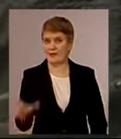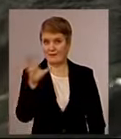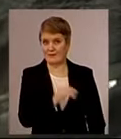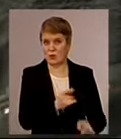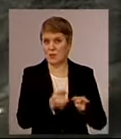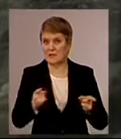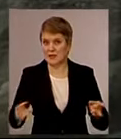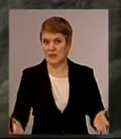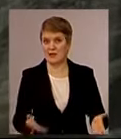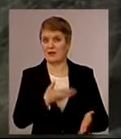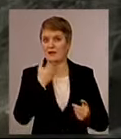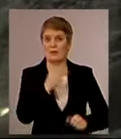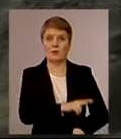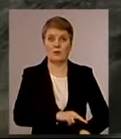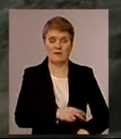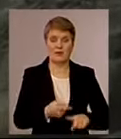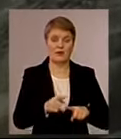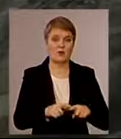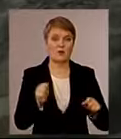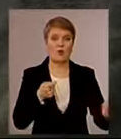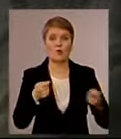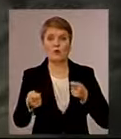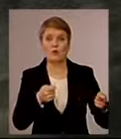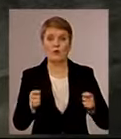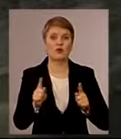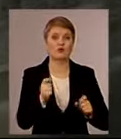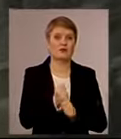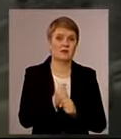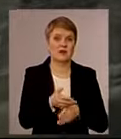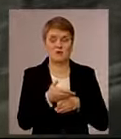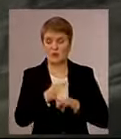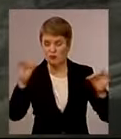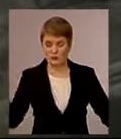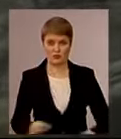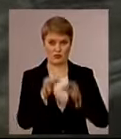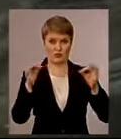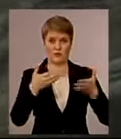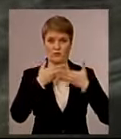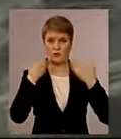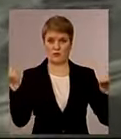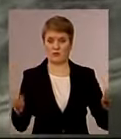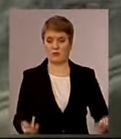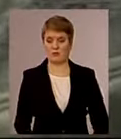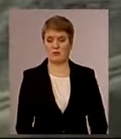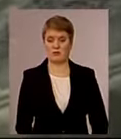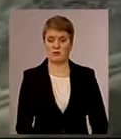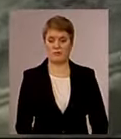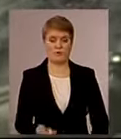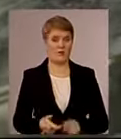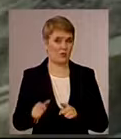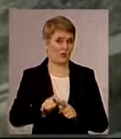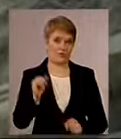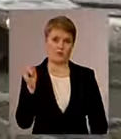нічого не відбувається. Нету ніяких правоохранительних органів, які будуть курировали, щось би робили, допомагали. Нічого цього немає. Тому це дуже